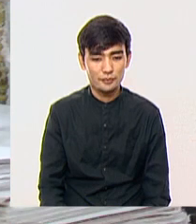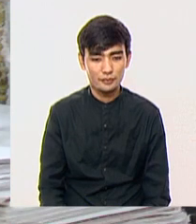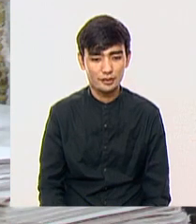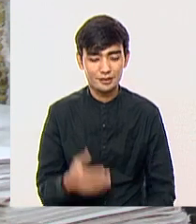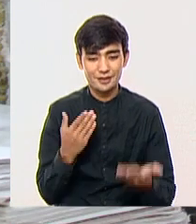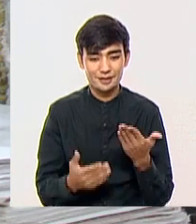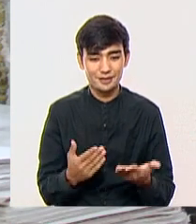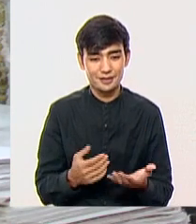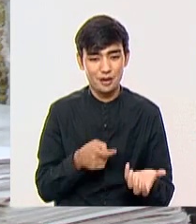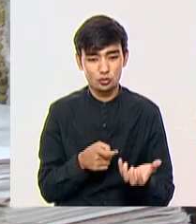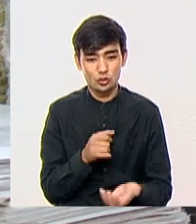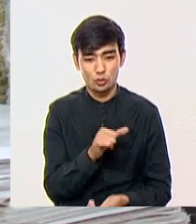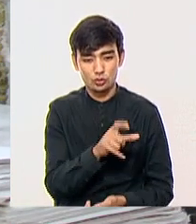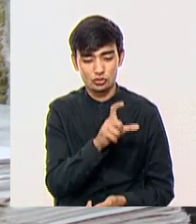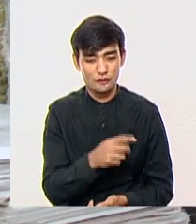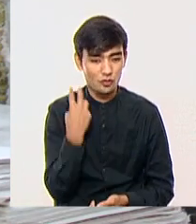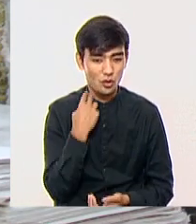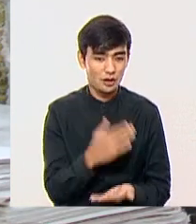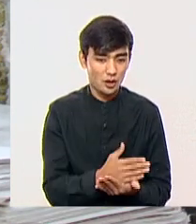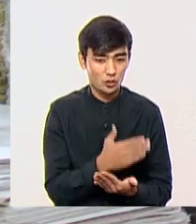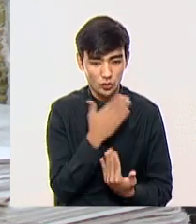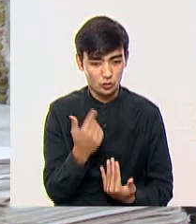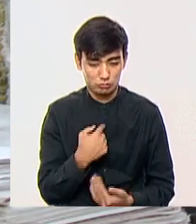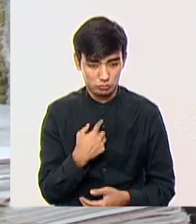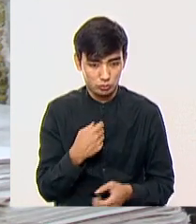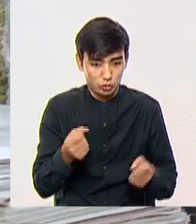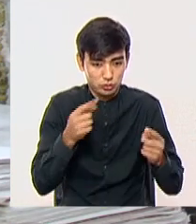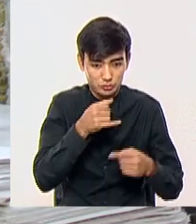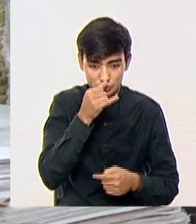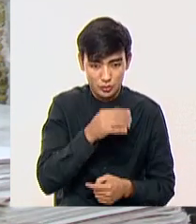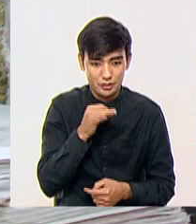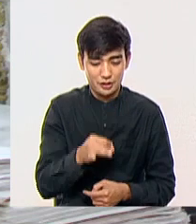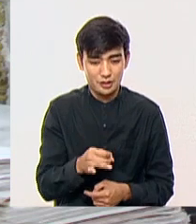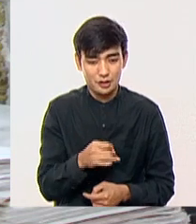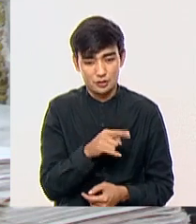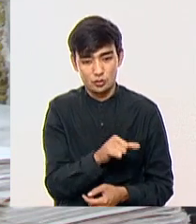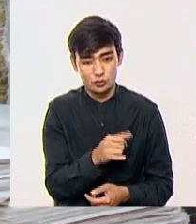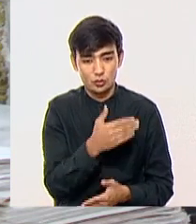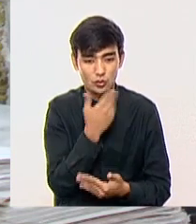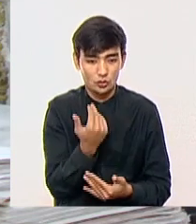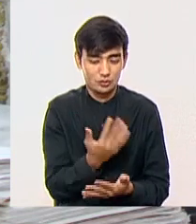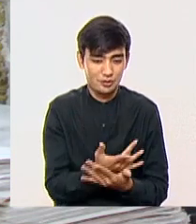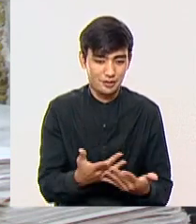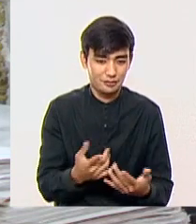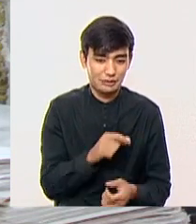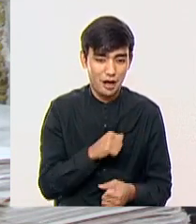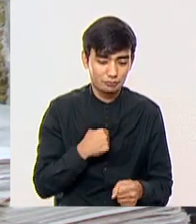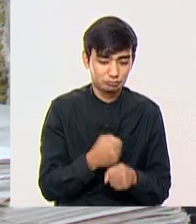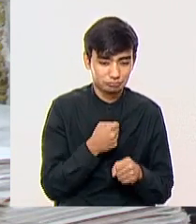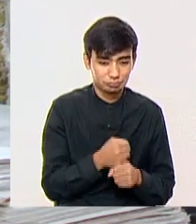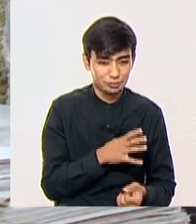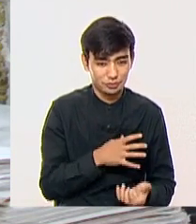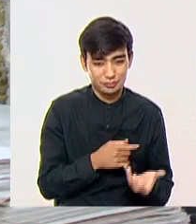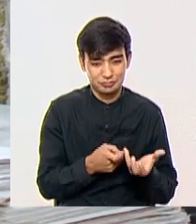Выяснение, есть ли оружие у этого должника или нет, это не есть основание полагать, что у него нет каких-то самодельных